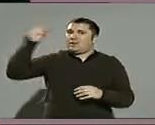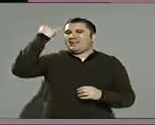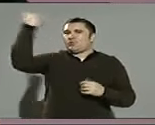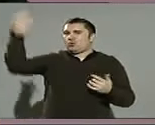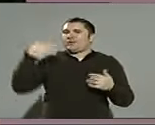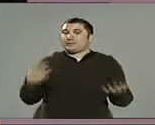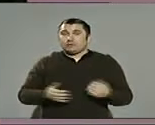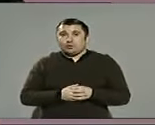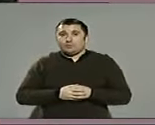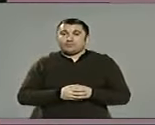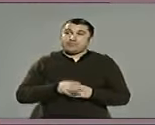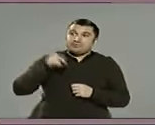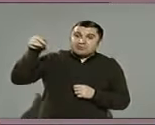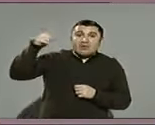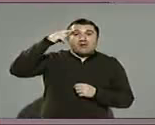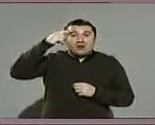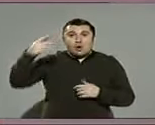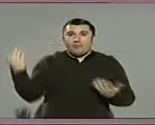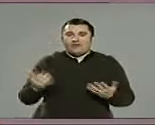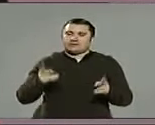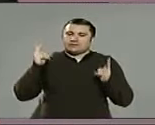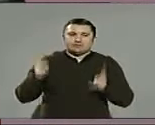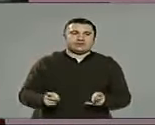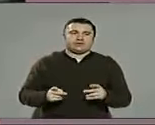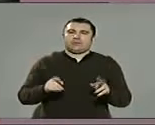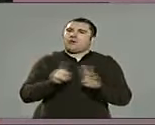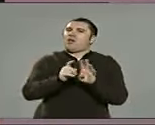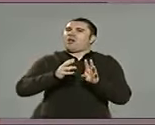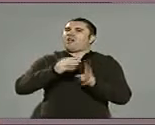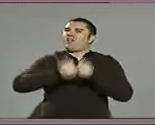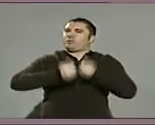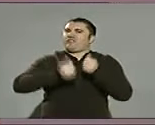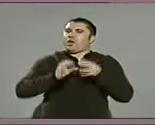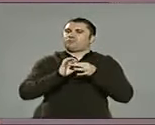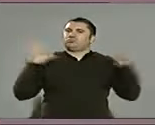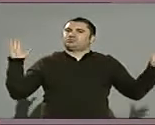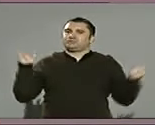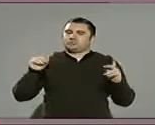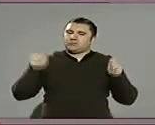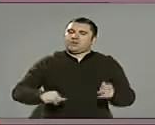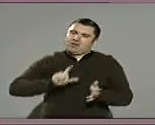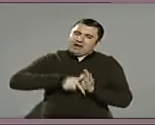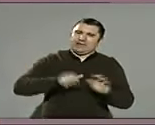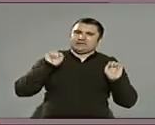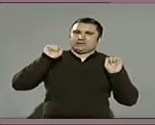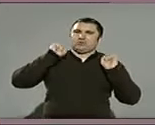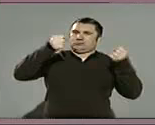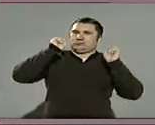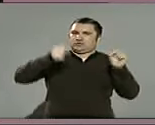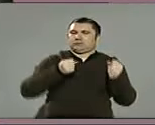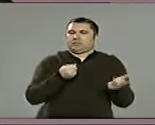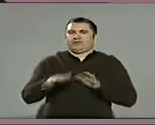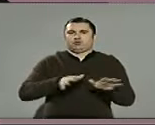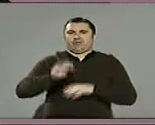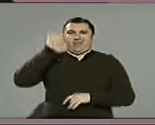Sie glauben immer noch, dass nur durch diesen entfesselten Wettbewerb allein Leistung und wirtschaftlicher Erfolg möglich ist.